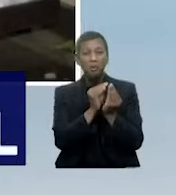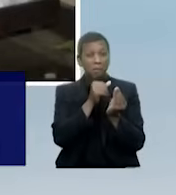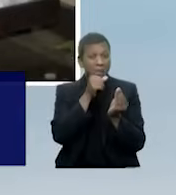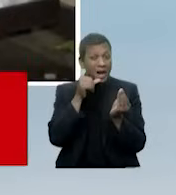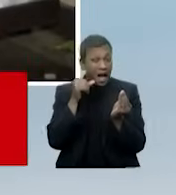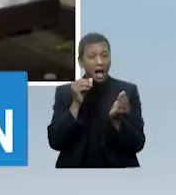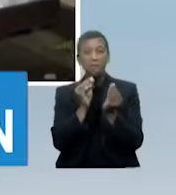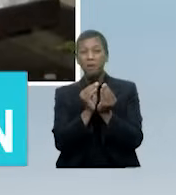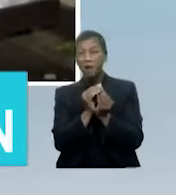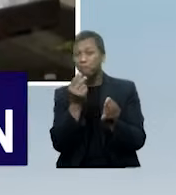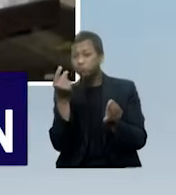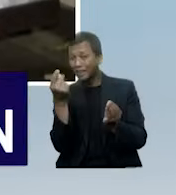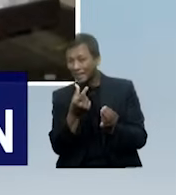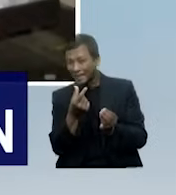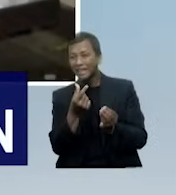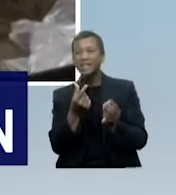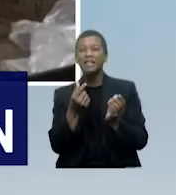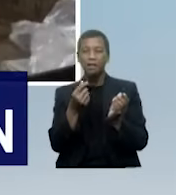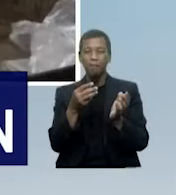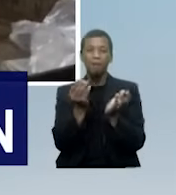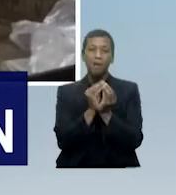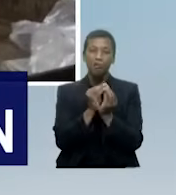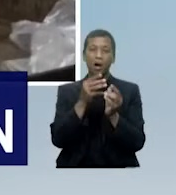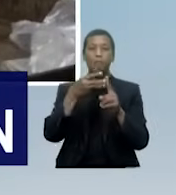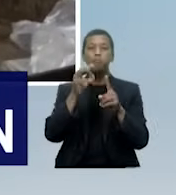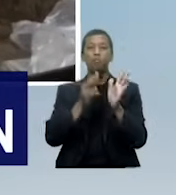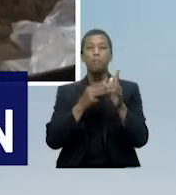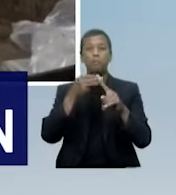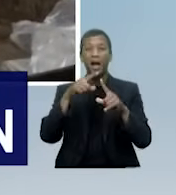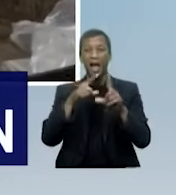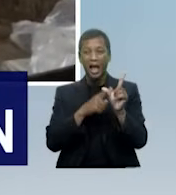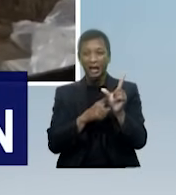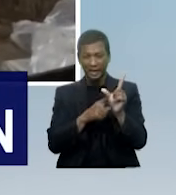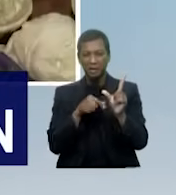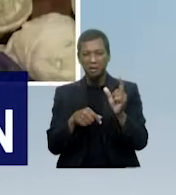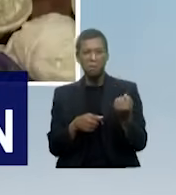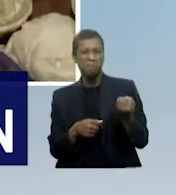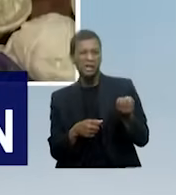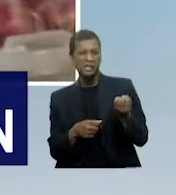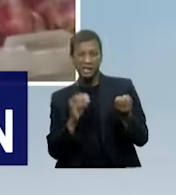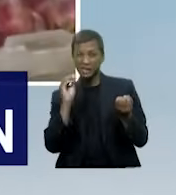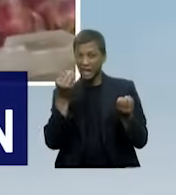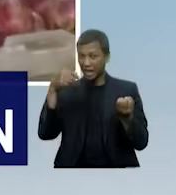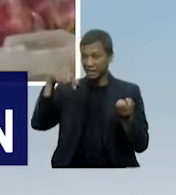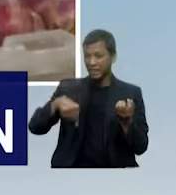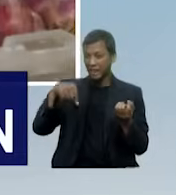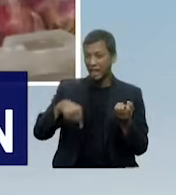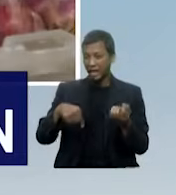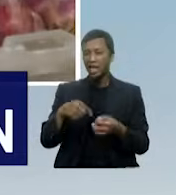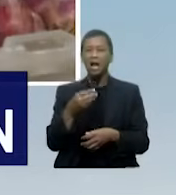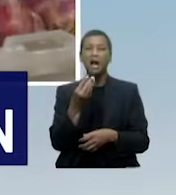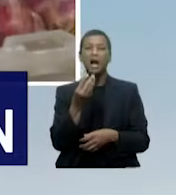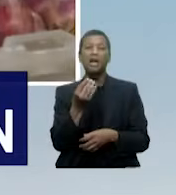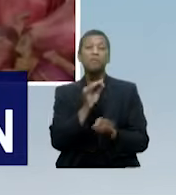bombay. Dan di tempat saya melaporkan, yakni di Pasar Kebayoran Lama, Jakarta Selatan, harga sejumlah bahan pangan yaitu bawang merah